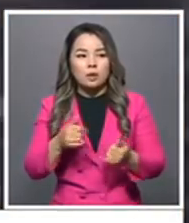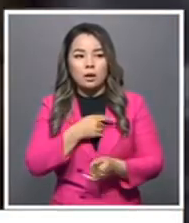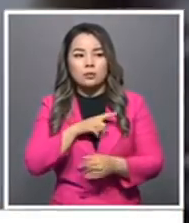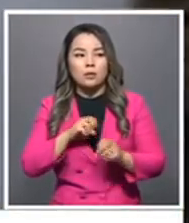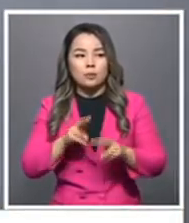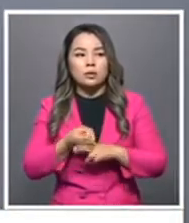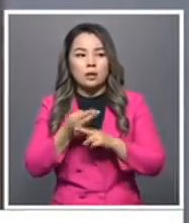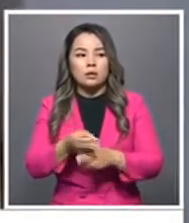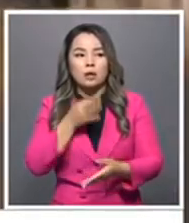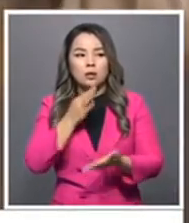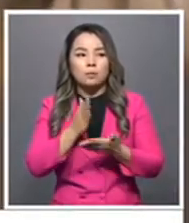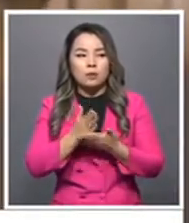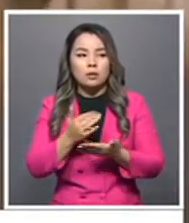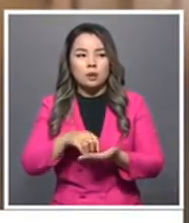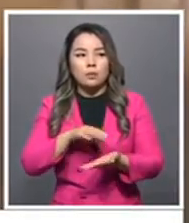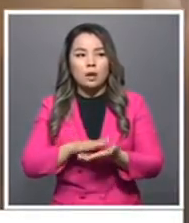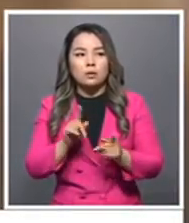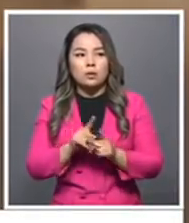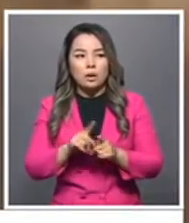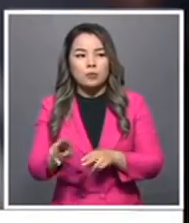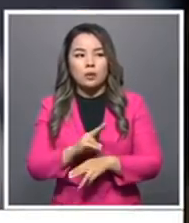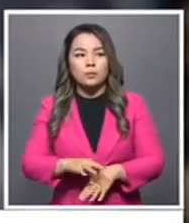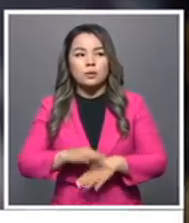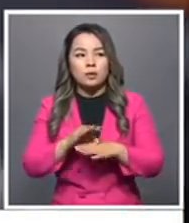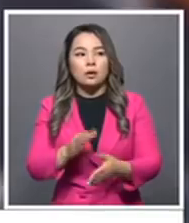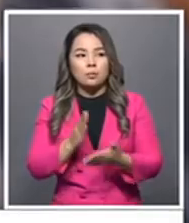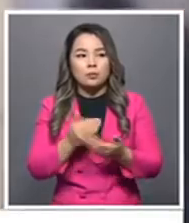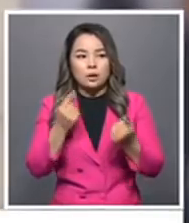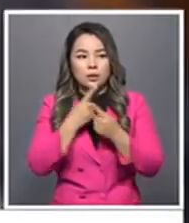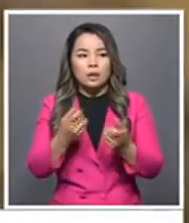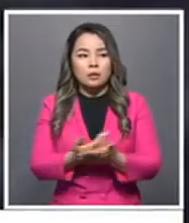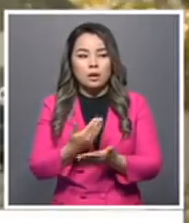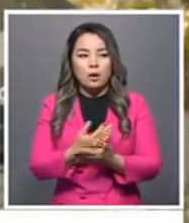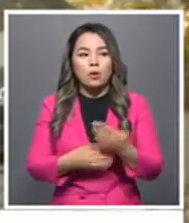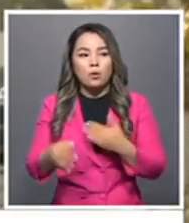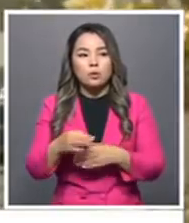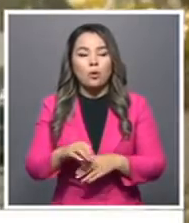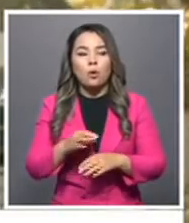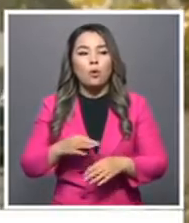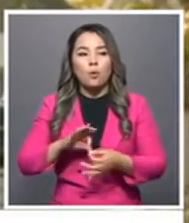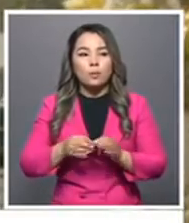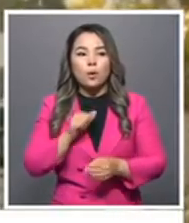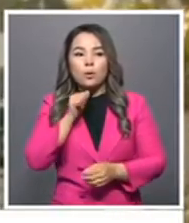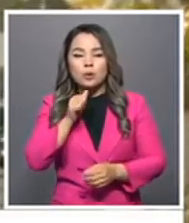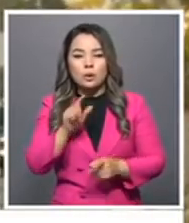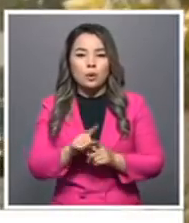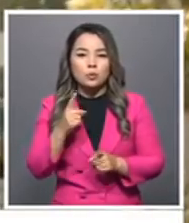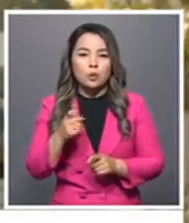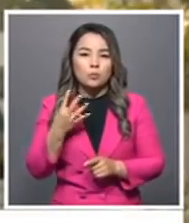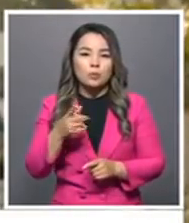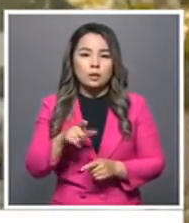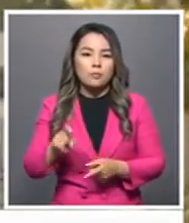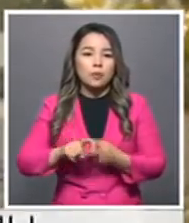ауруханасында жатқызылды. Бекітілген хаттамаға сәйкес ем алып жатыр. Соңғы мәлімет бойынша Қостанай облысында COVID-19-ды 104 адам